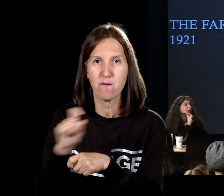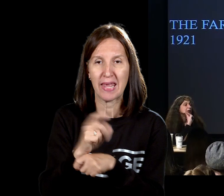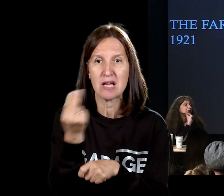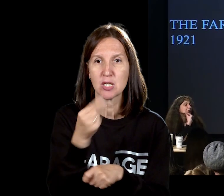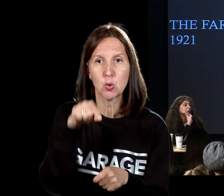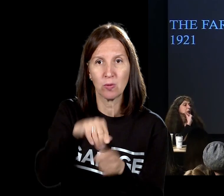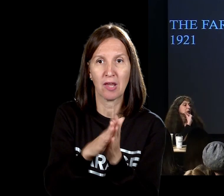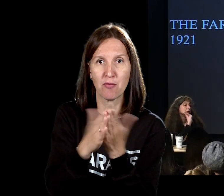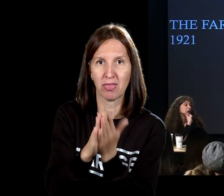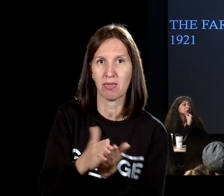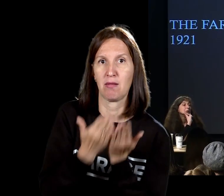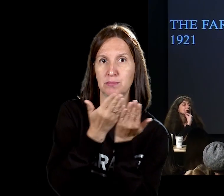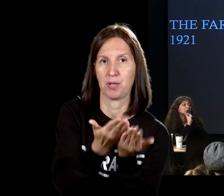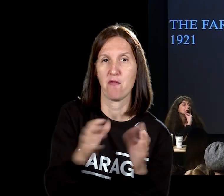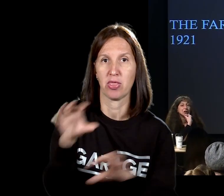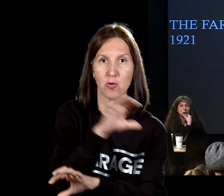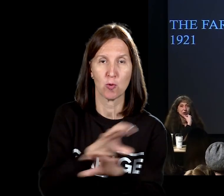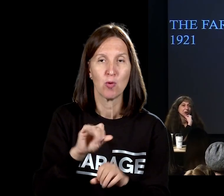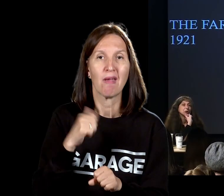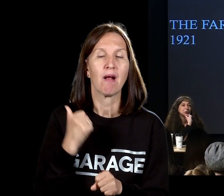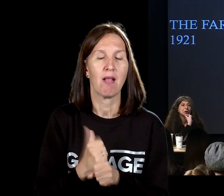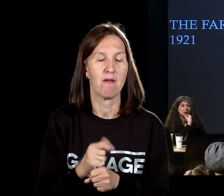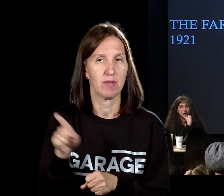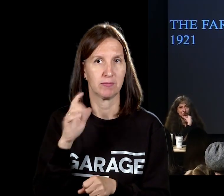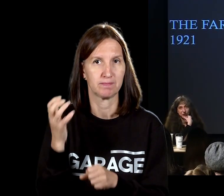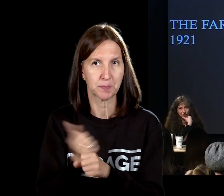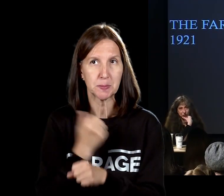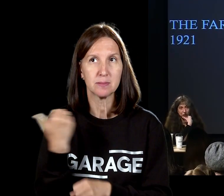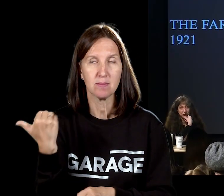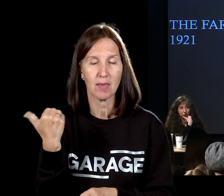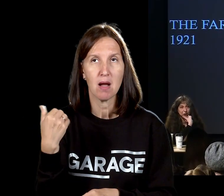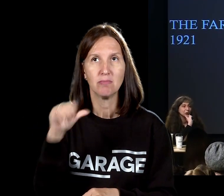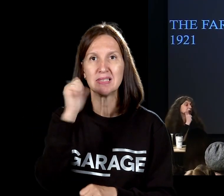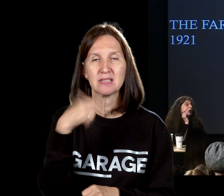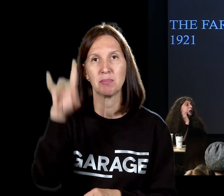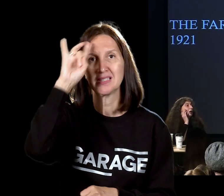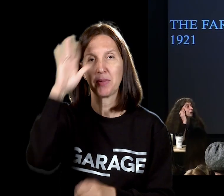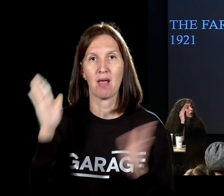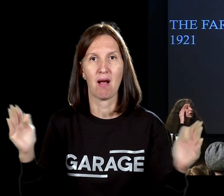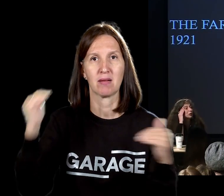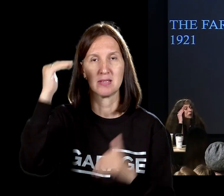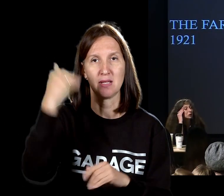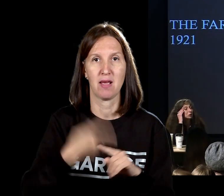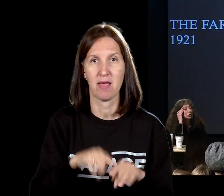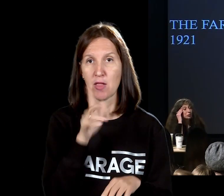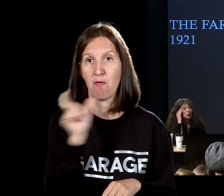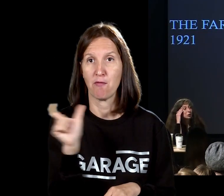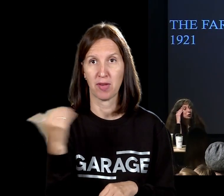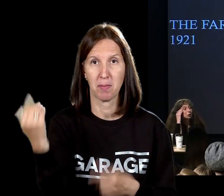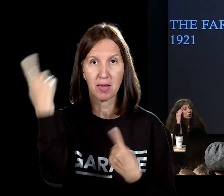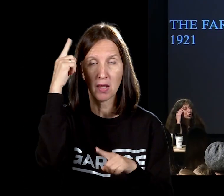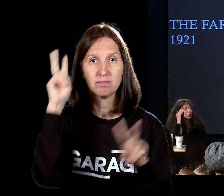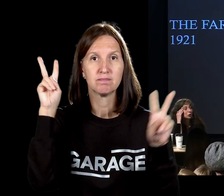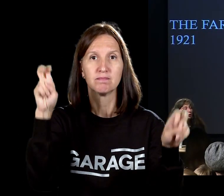натюрморт, и таким, как бы, главным достижением и самой знаменитой картиной этого периода является вот эта вот